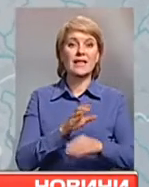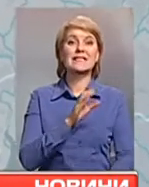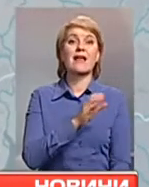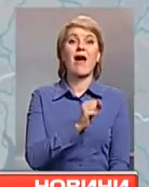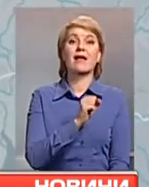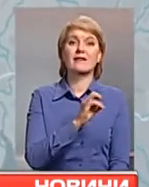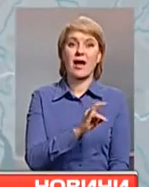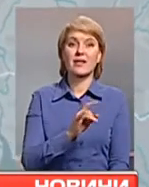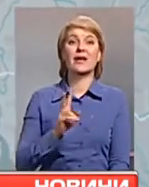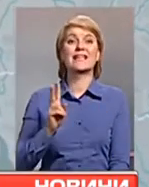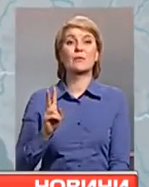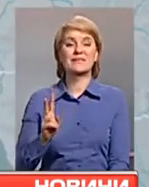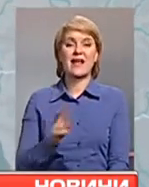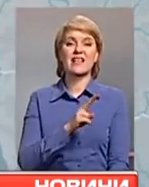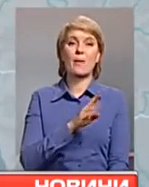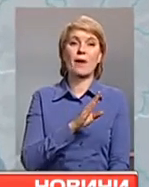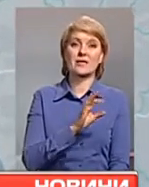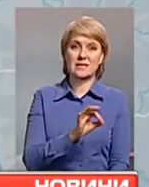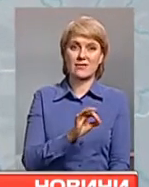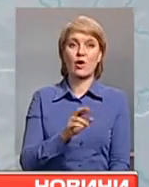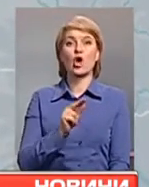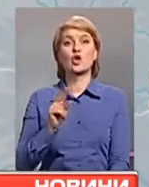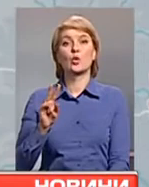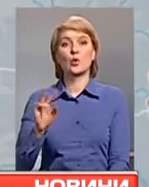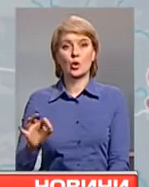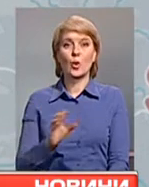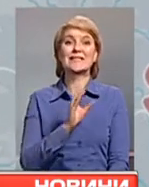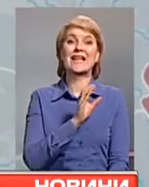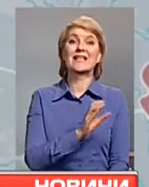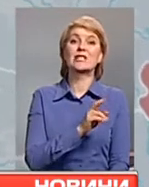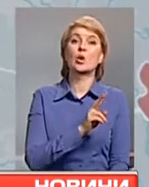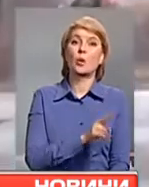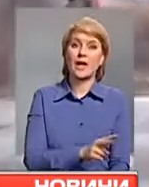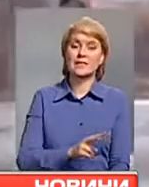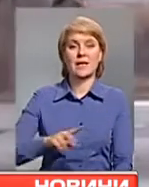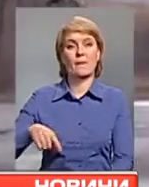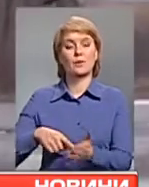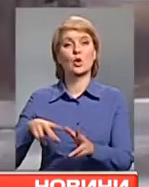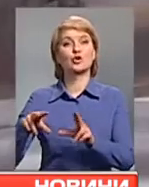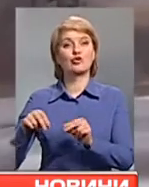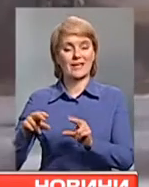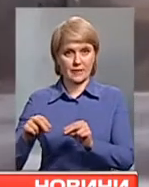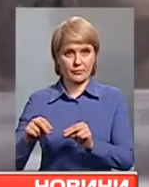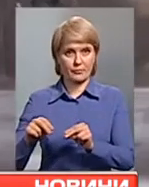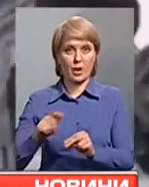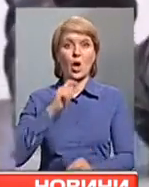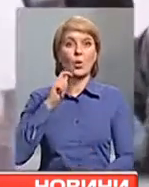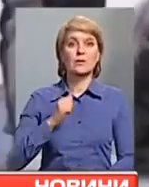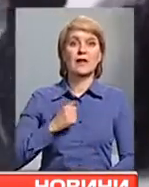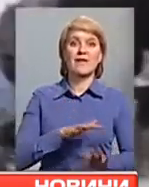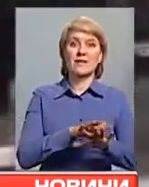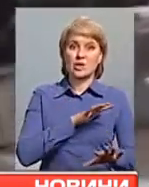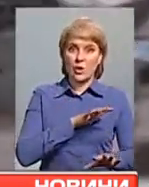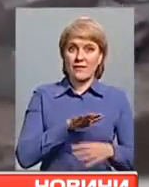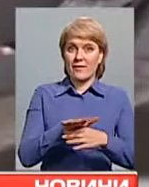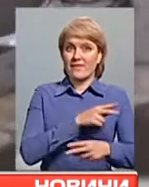Айдар, Кримське, Дебальцеве. Били поблизу Чорнухіного, Станиці Луганської та міста Щастя. Українські військові вогонь у відповідь на